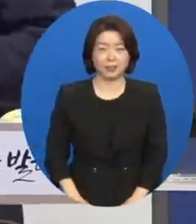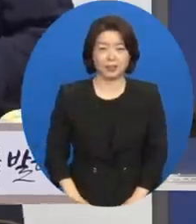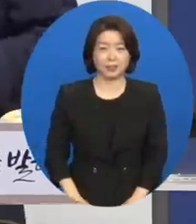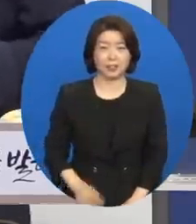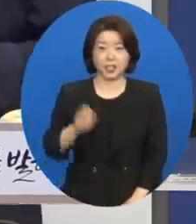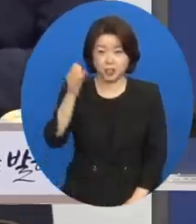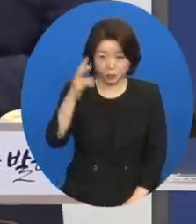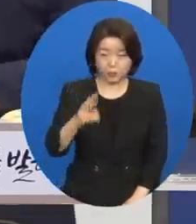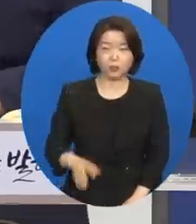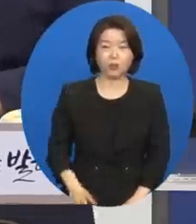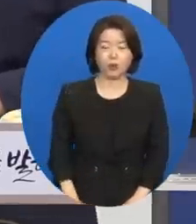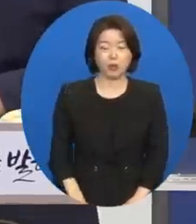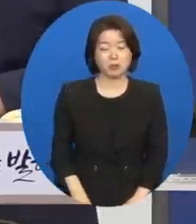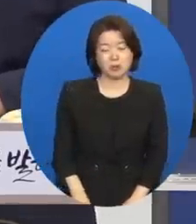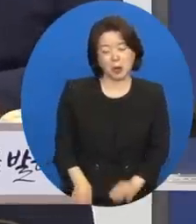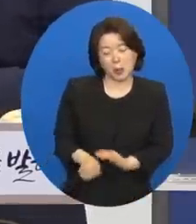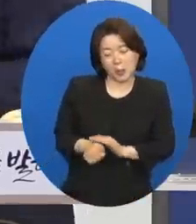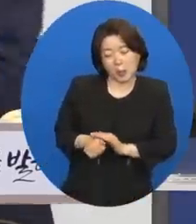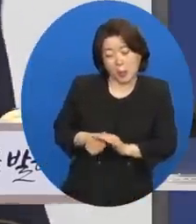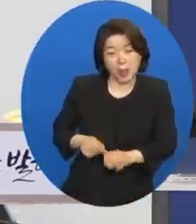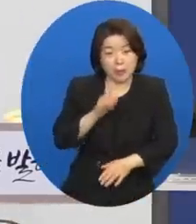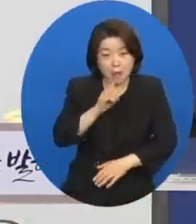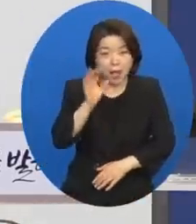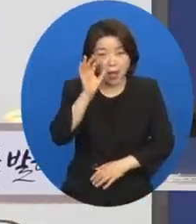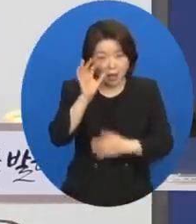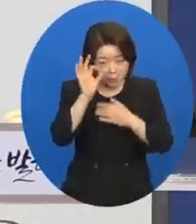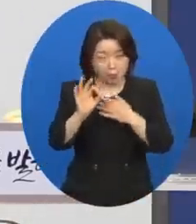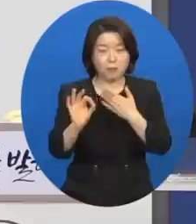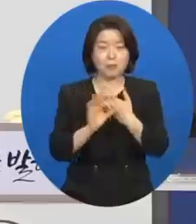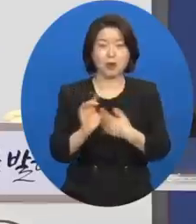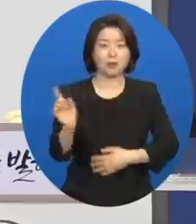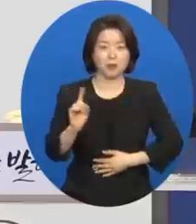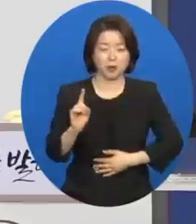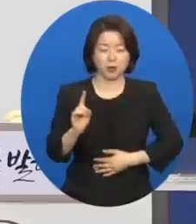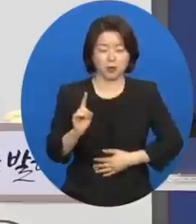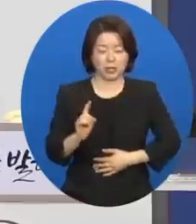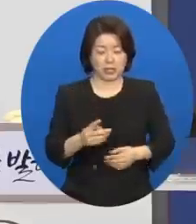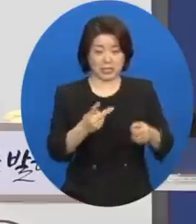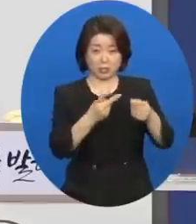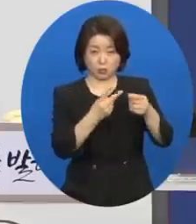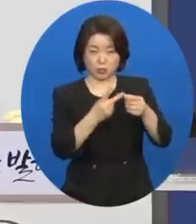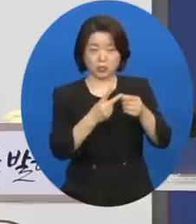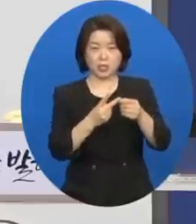그리고 좀 소극적으로 말하면 인생